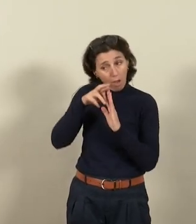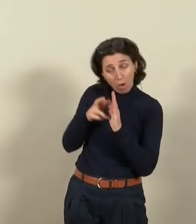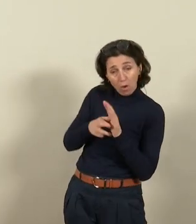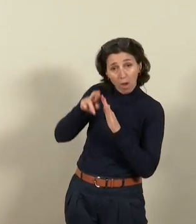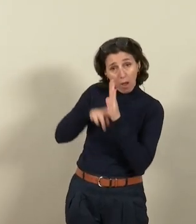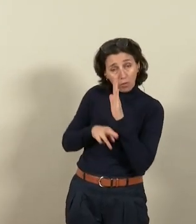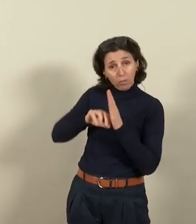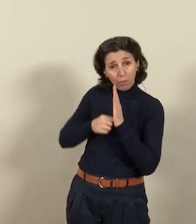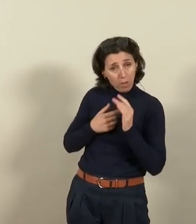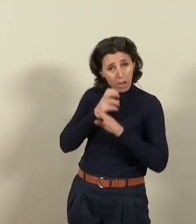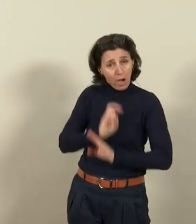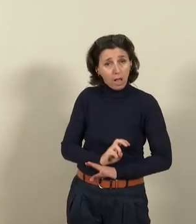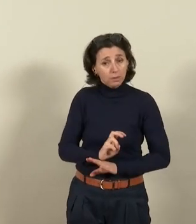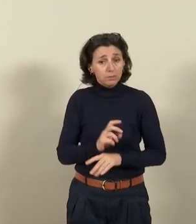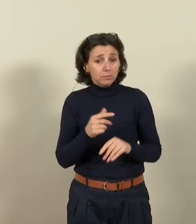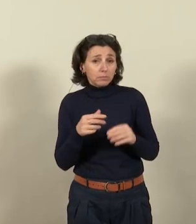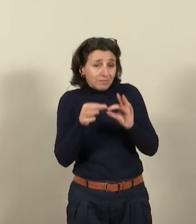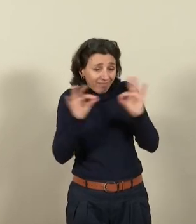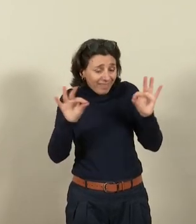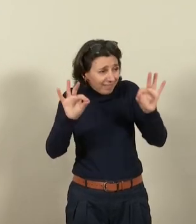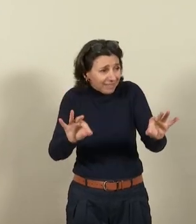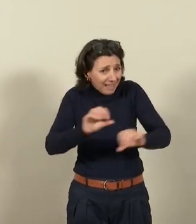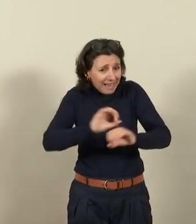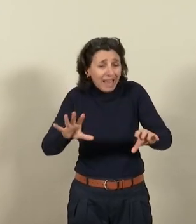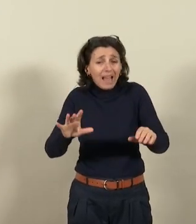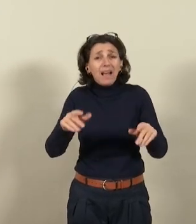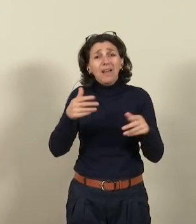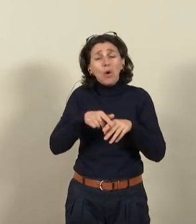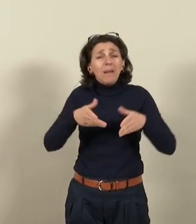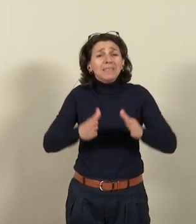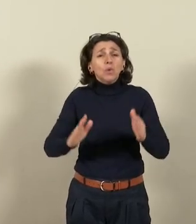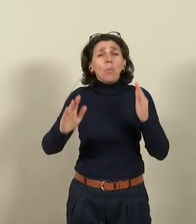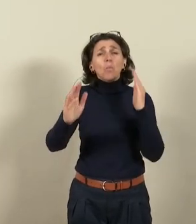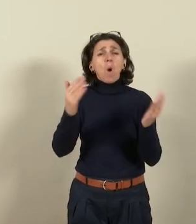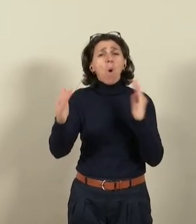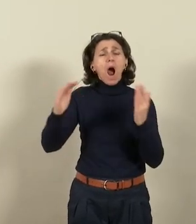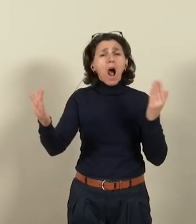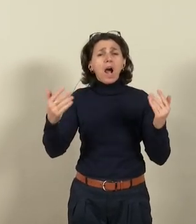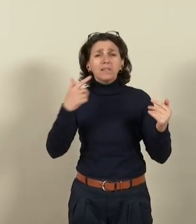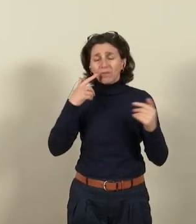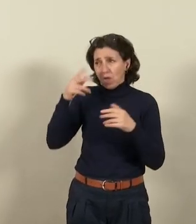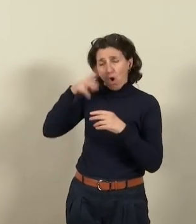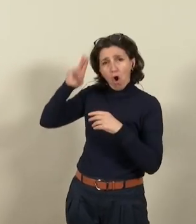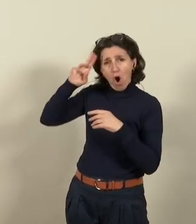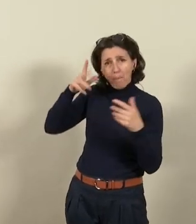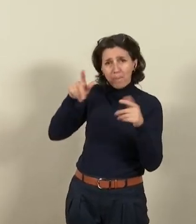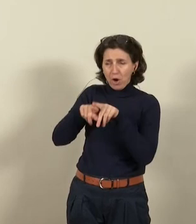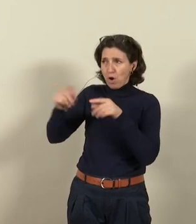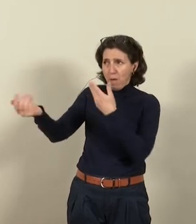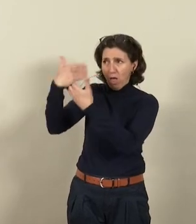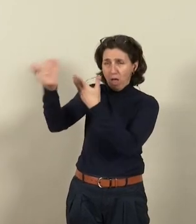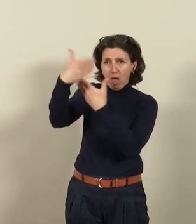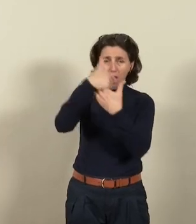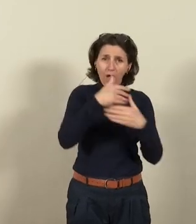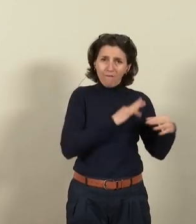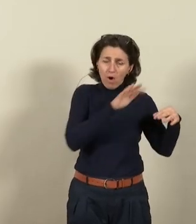é qui inscrit très nettement d'instaurer des mesures miroir pour ne plus laisser entrer dans l'Union européenne des productions réalisé avec des substances qui seraient interdites en